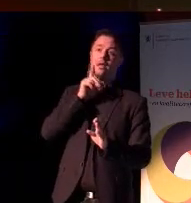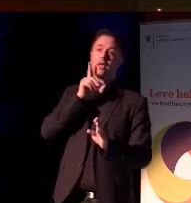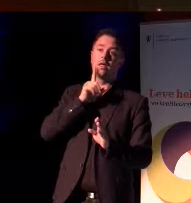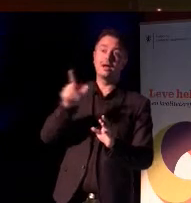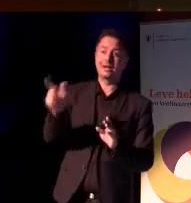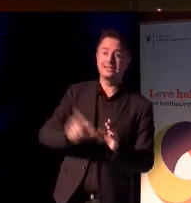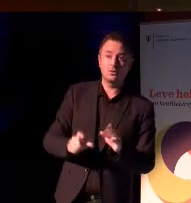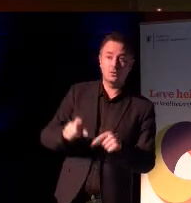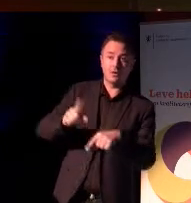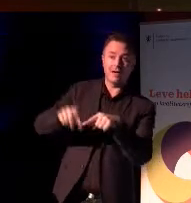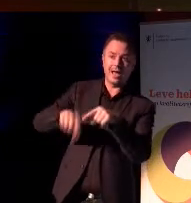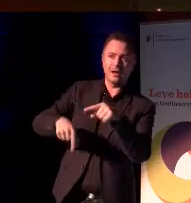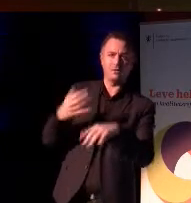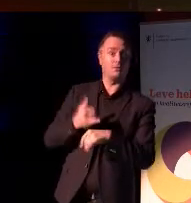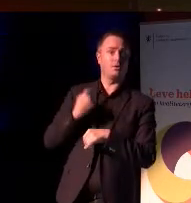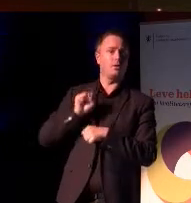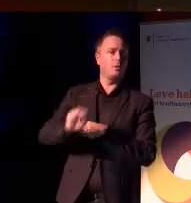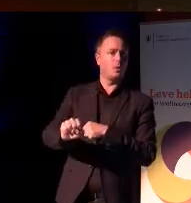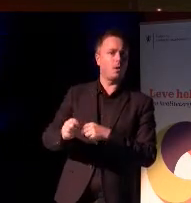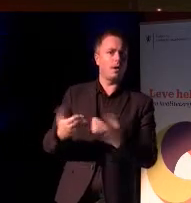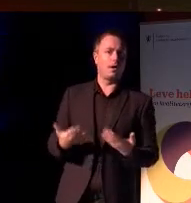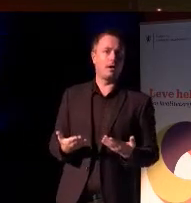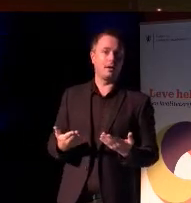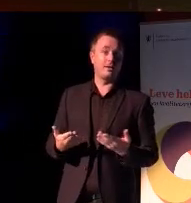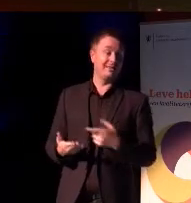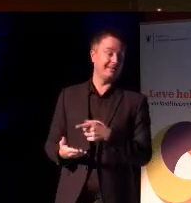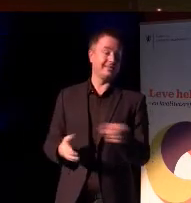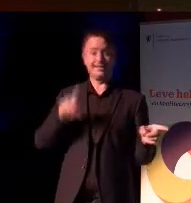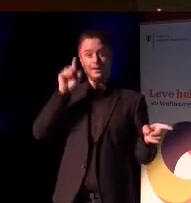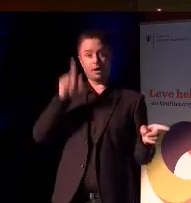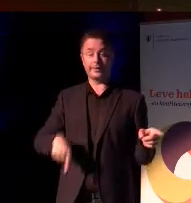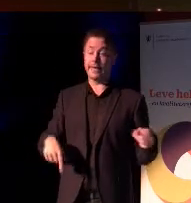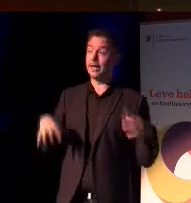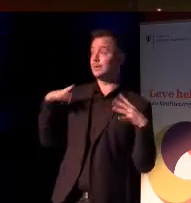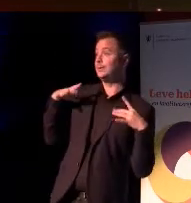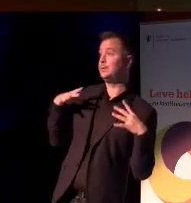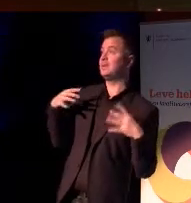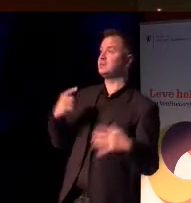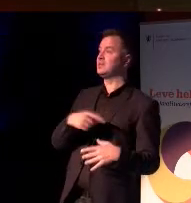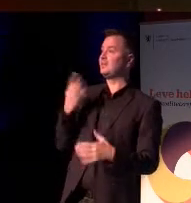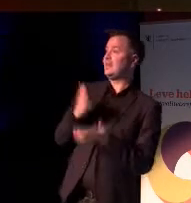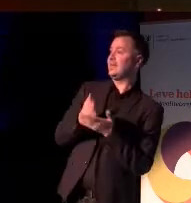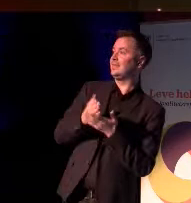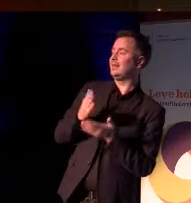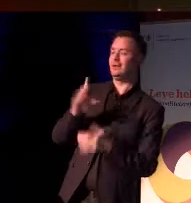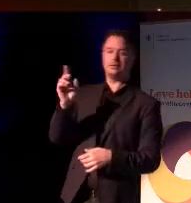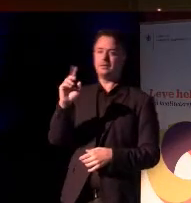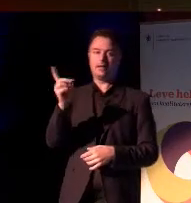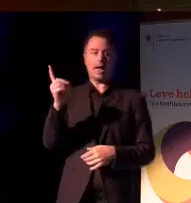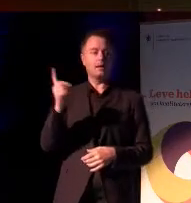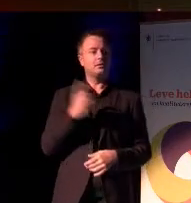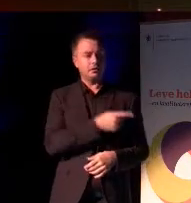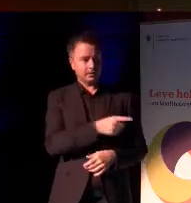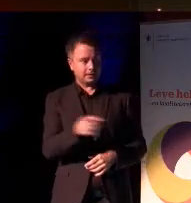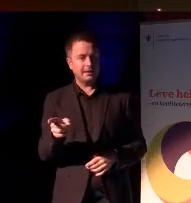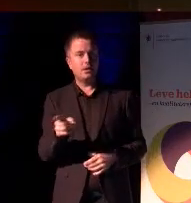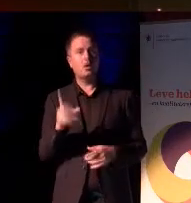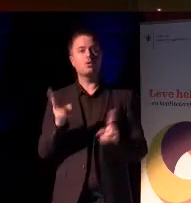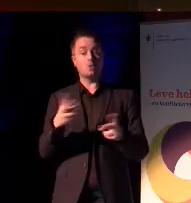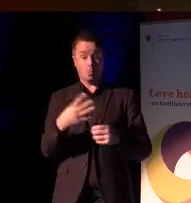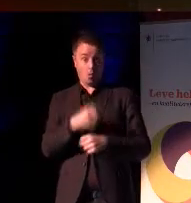de ikke da lener seg tilbake og tenker, åh, det gjaldt ikke meg. Jo, dette kan være noe som også har betydning for min